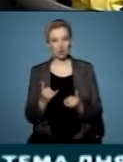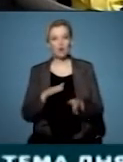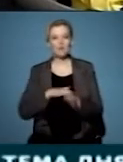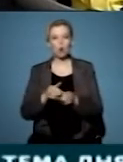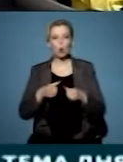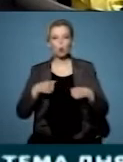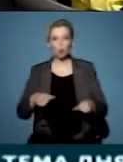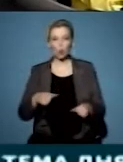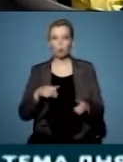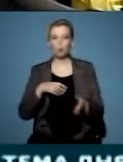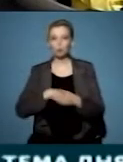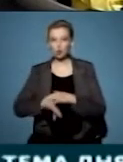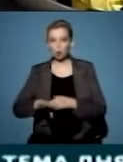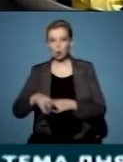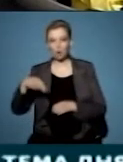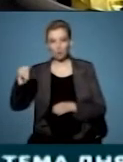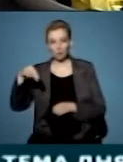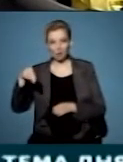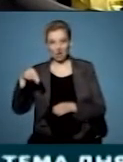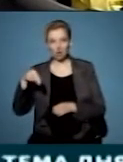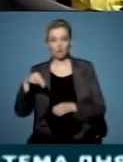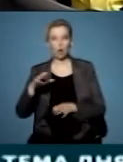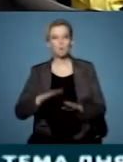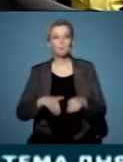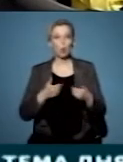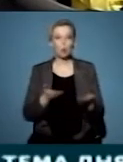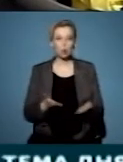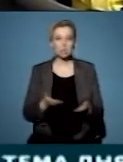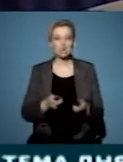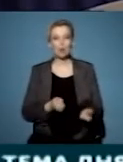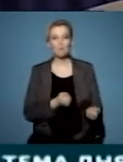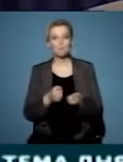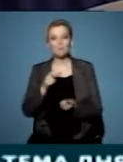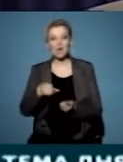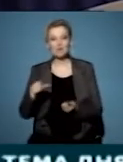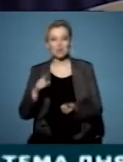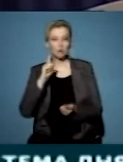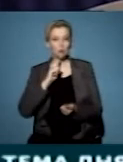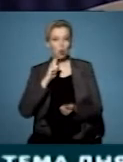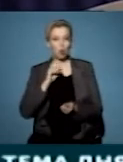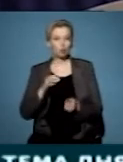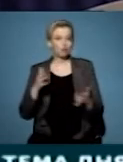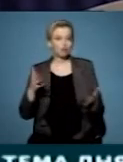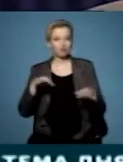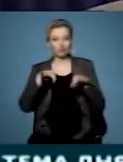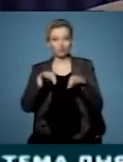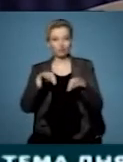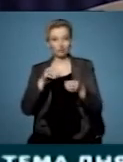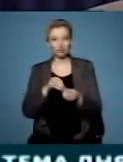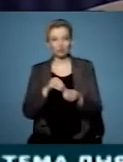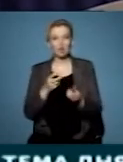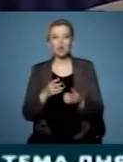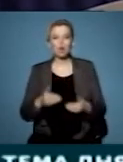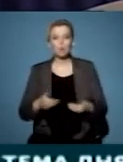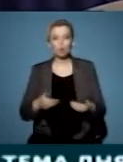виконком пішов на перерву. Пропозиція, скажімо, перевізників поки що у повітрі. Які подальші кроки